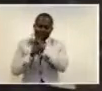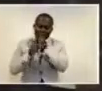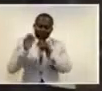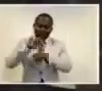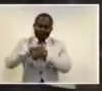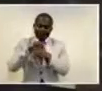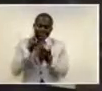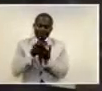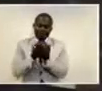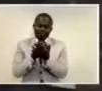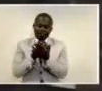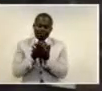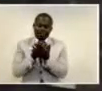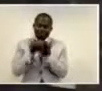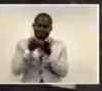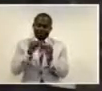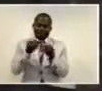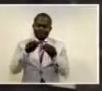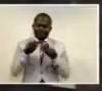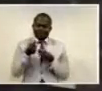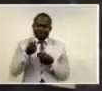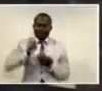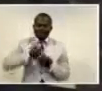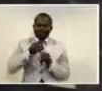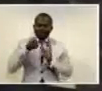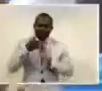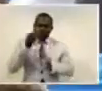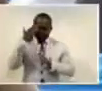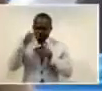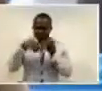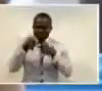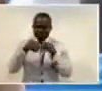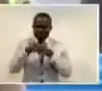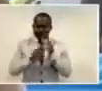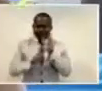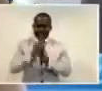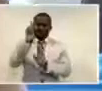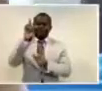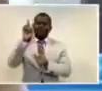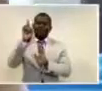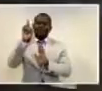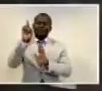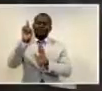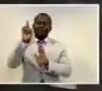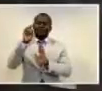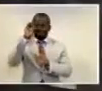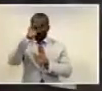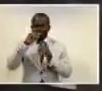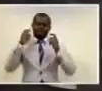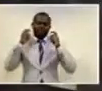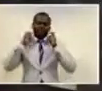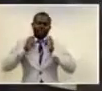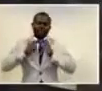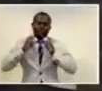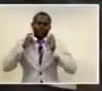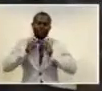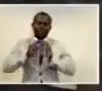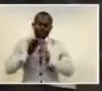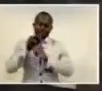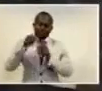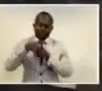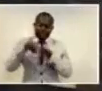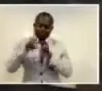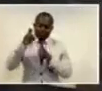baranafashwe barafungwa mwaturenganwa bakaduha amafaranga yacu byihuse kugira ngo natwe twikomeze mu iterambere aha ubwo turashaka ba mayors binyuze mu